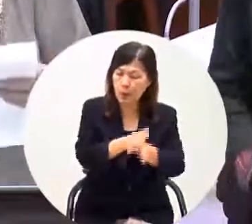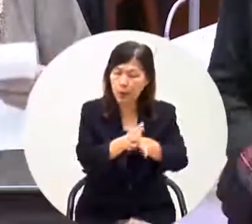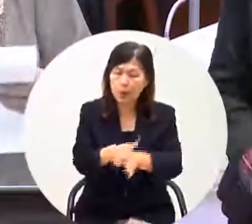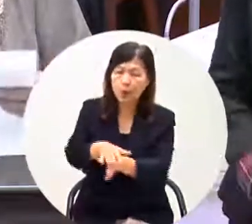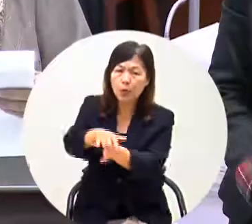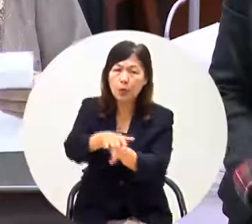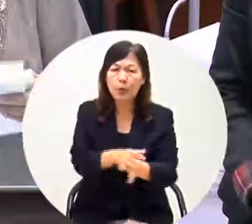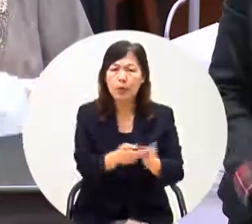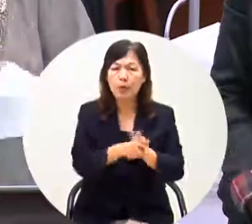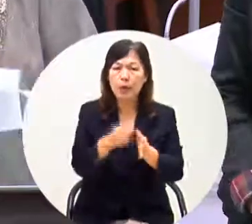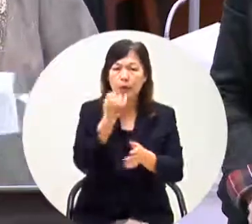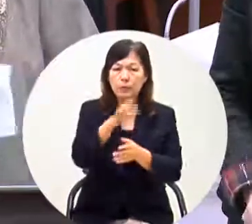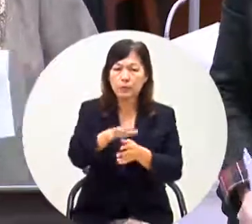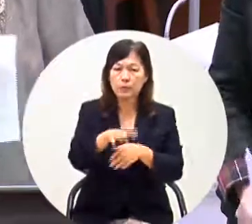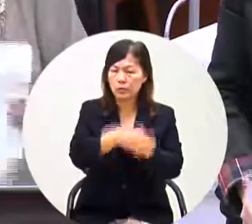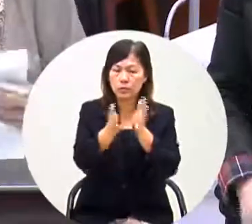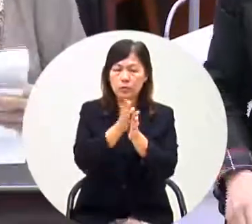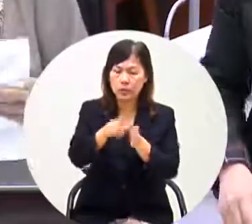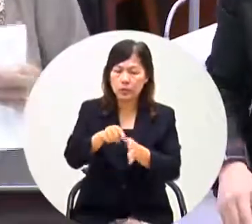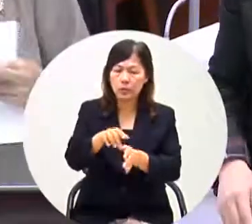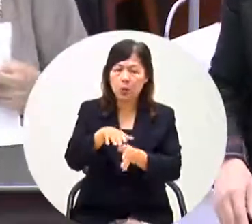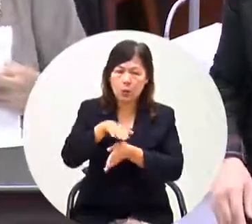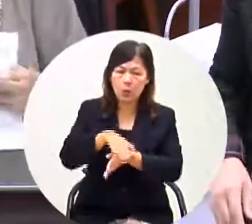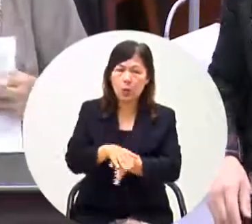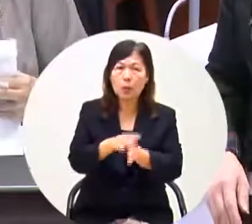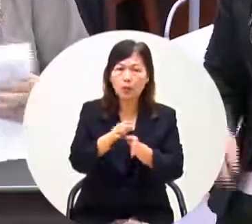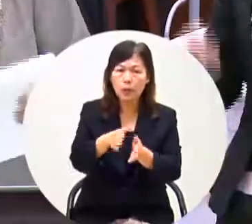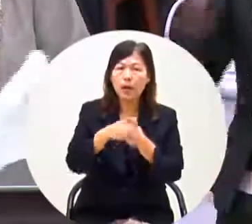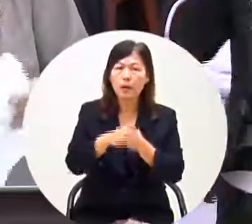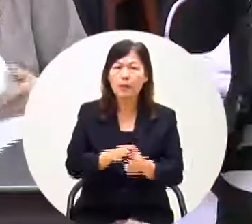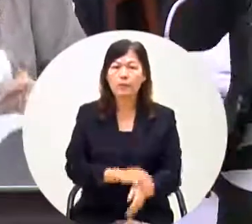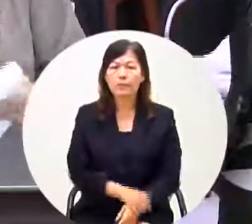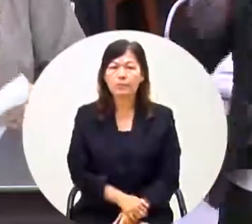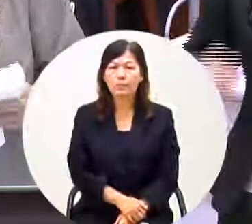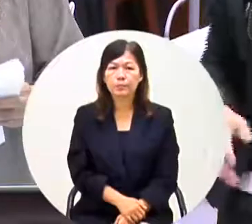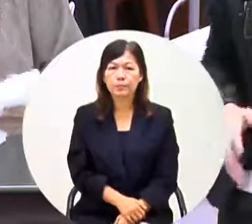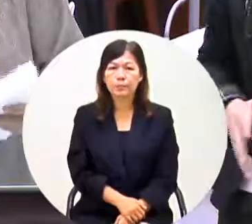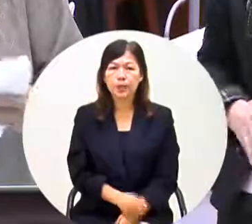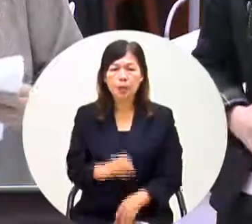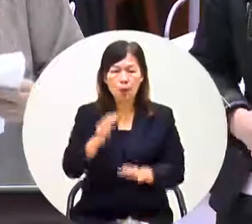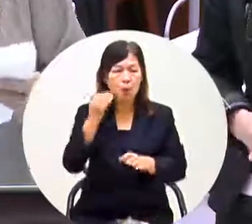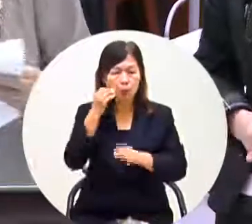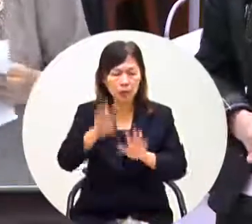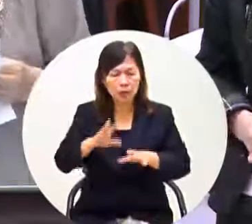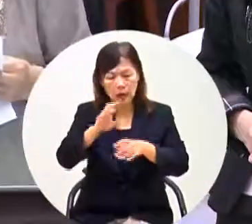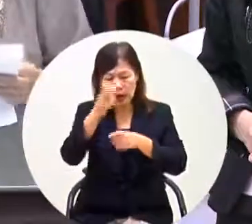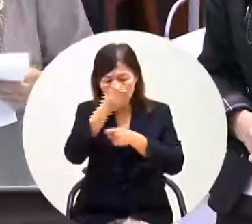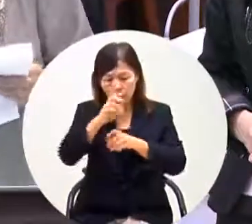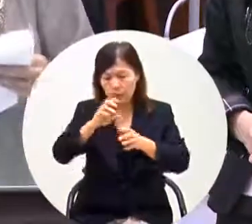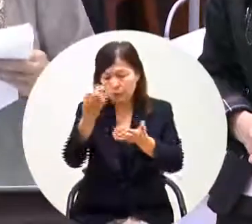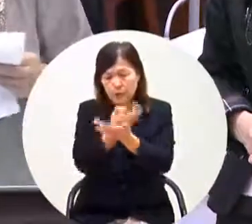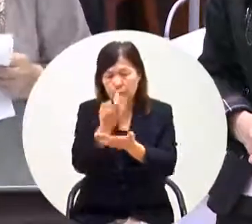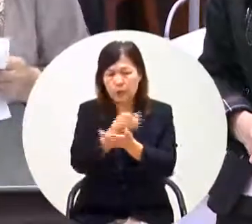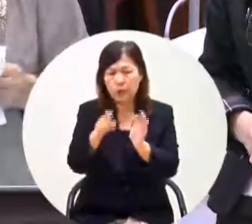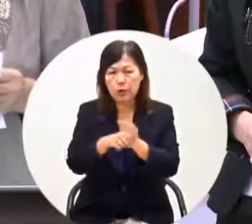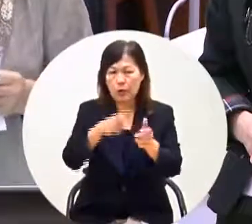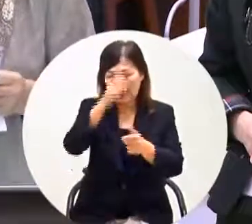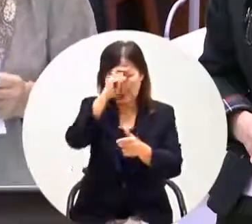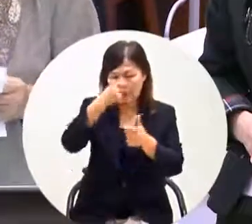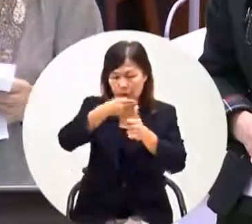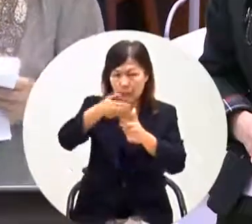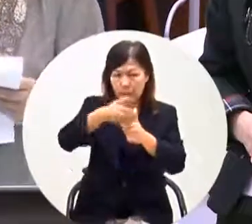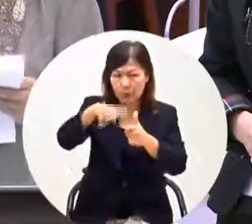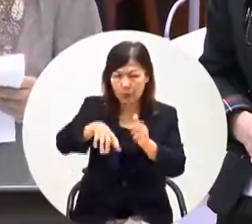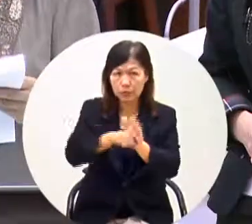的溜冰。那我觉得如果现在管理的不善，我希望我们的教育局应该针对各个学